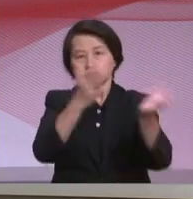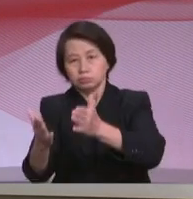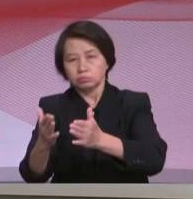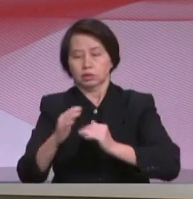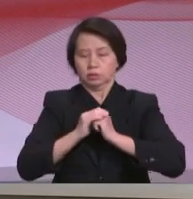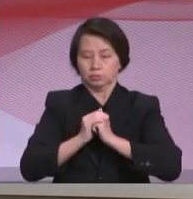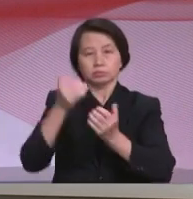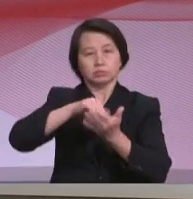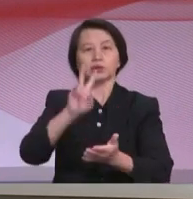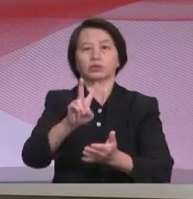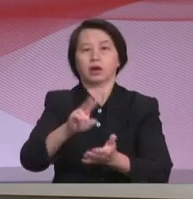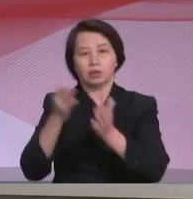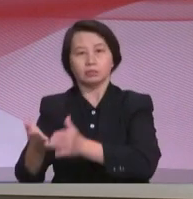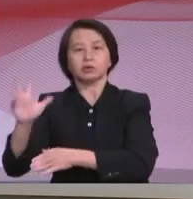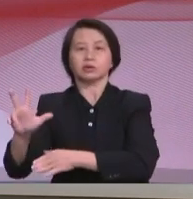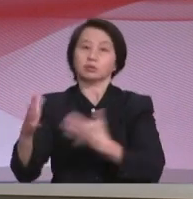Mengenai